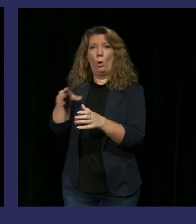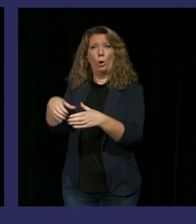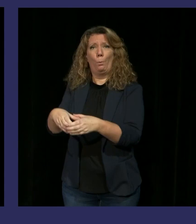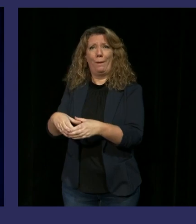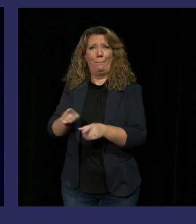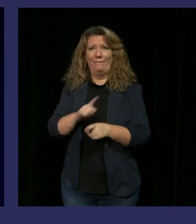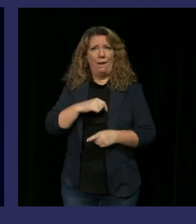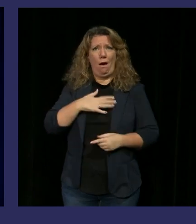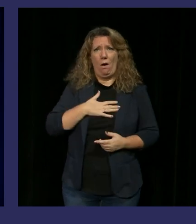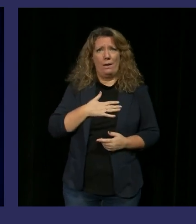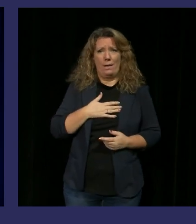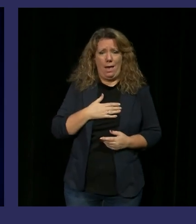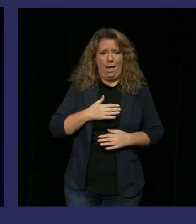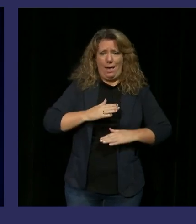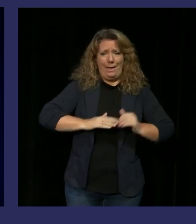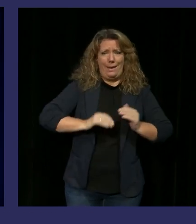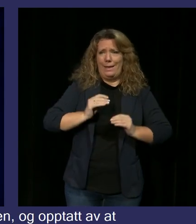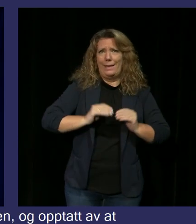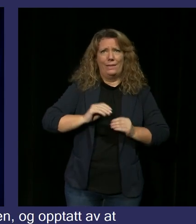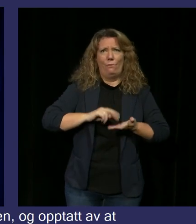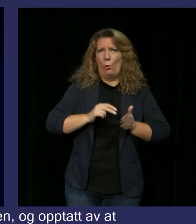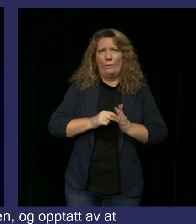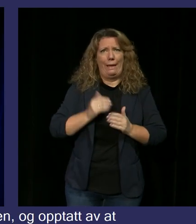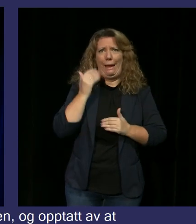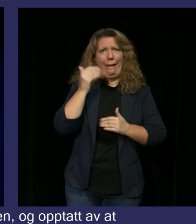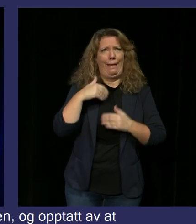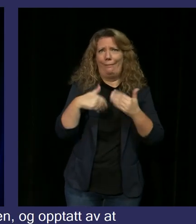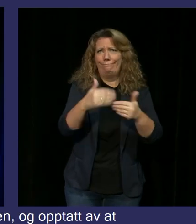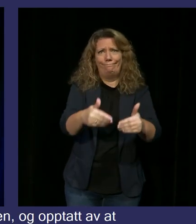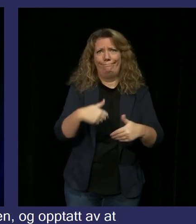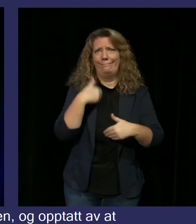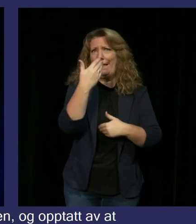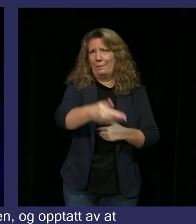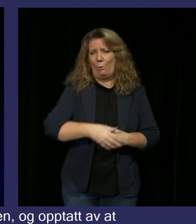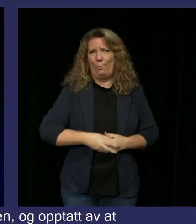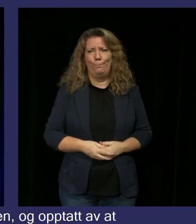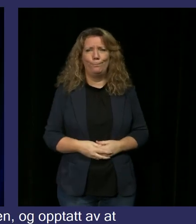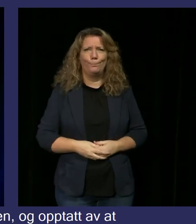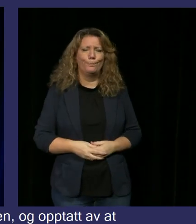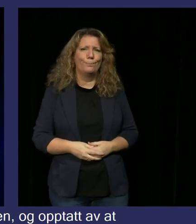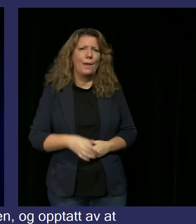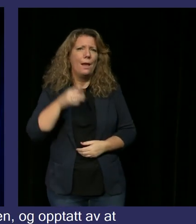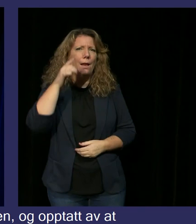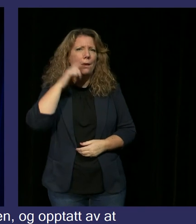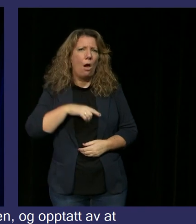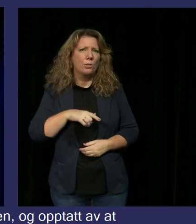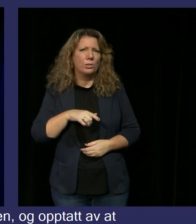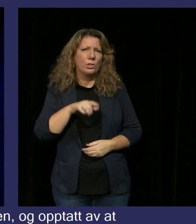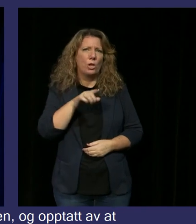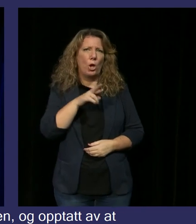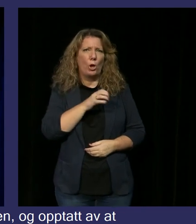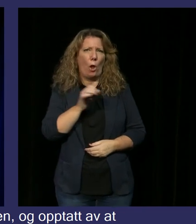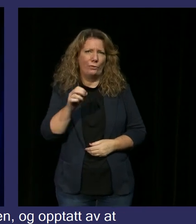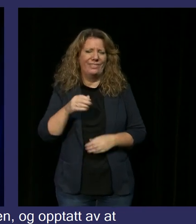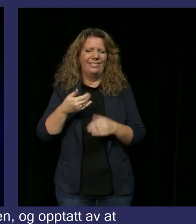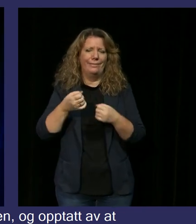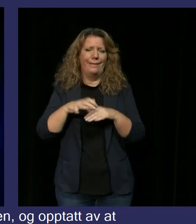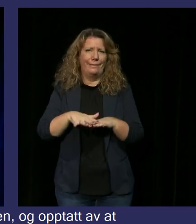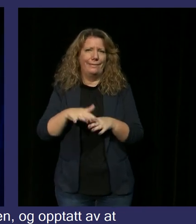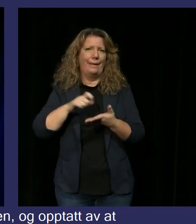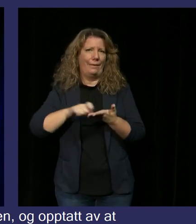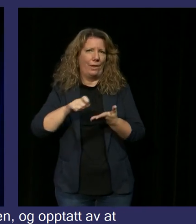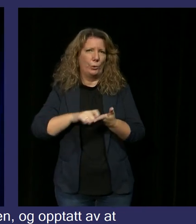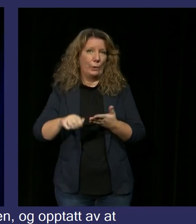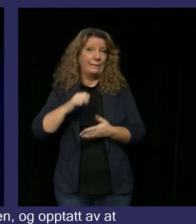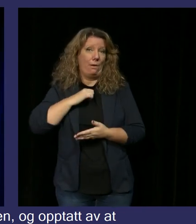etterpå. Nettopp. Interessant. Lars Rønn, du nettredaktør I Skatteetaten, opptatt av at